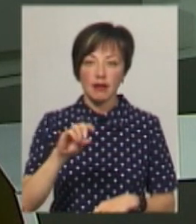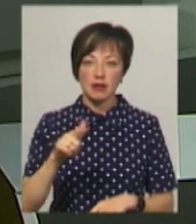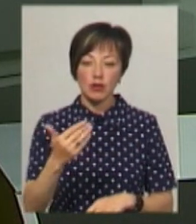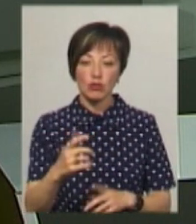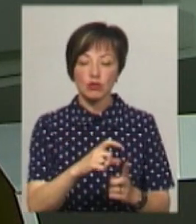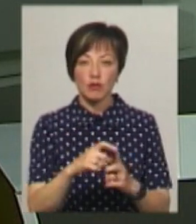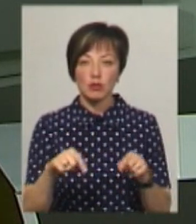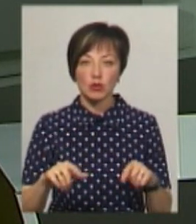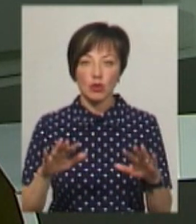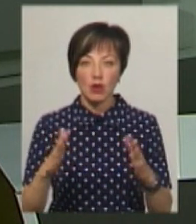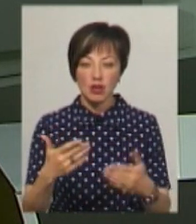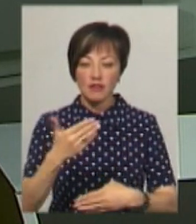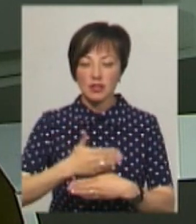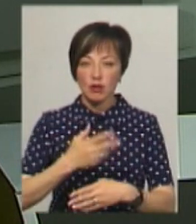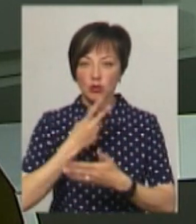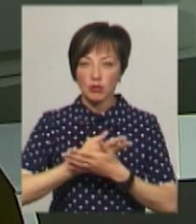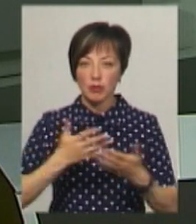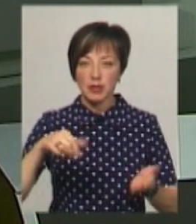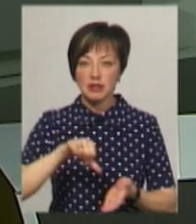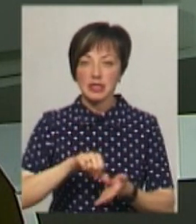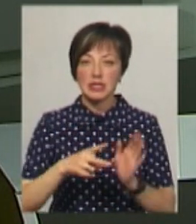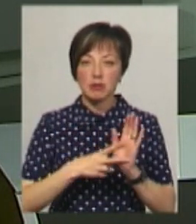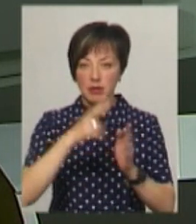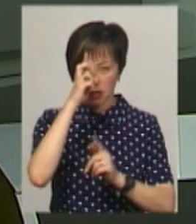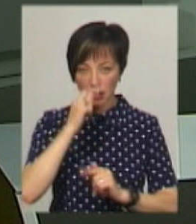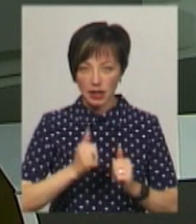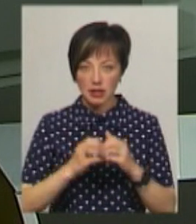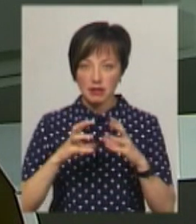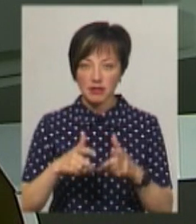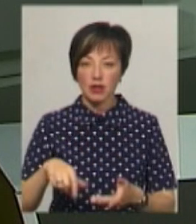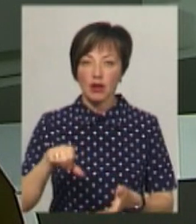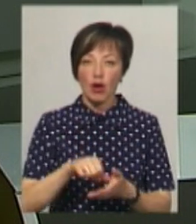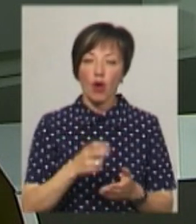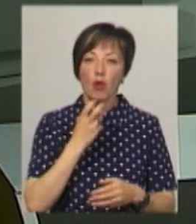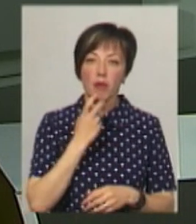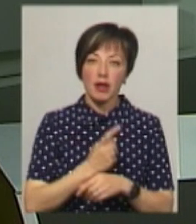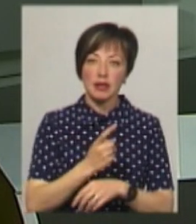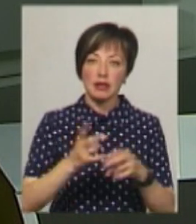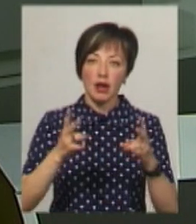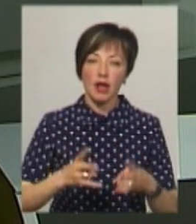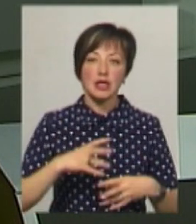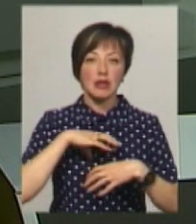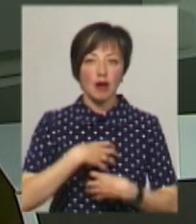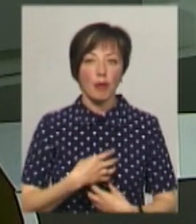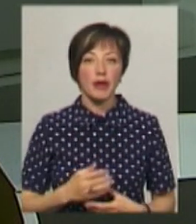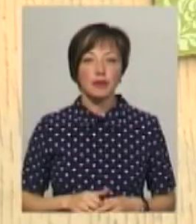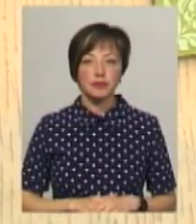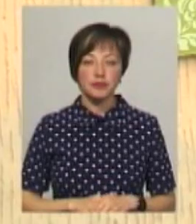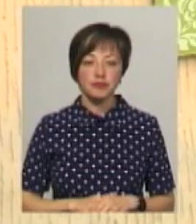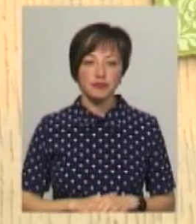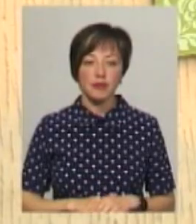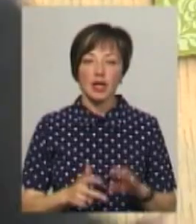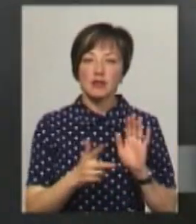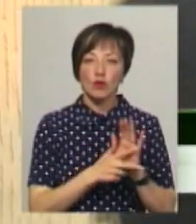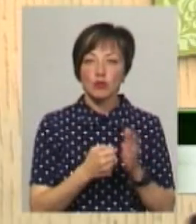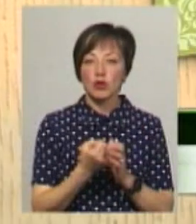словами, цього разу моновистави продемонструють представники 7 країн світу. Гратимуть комедії, трагедії і драми. З